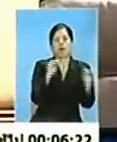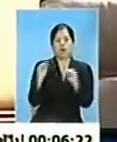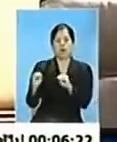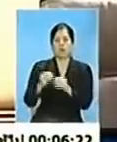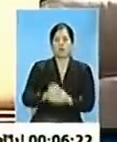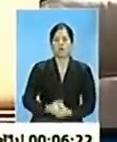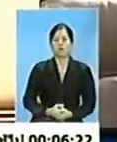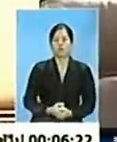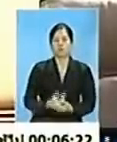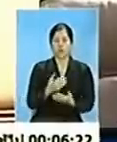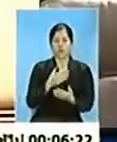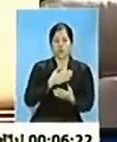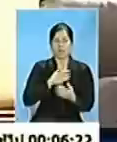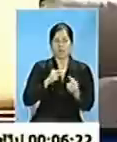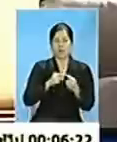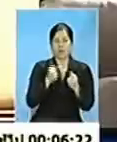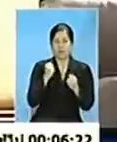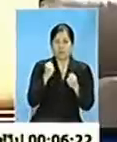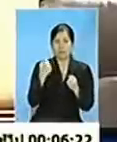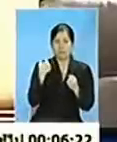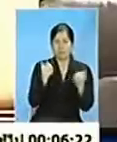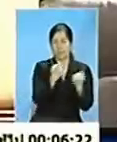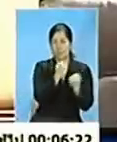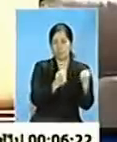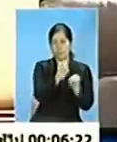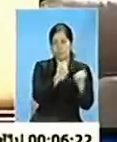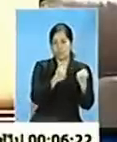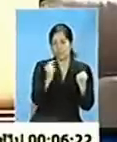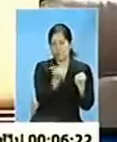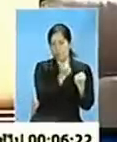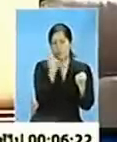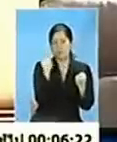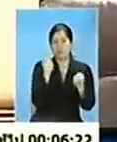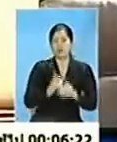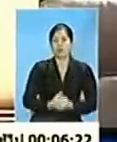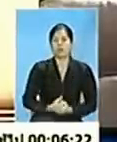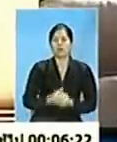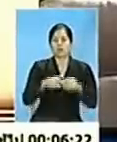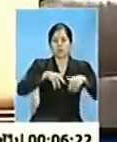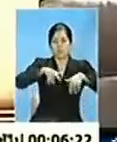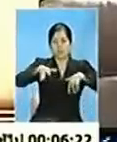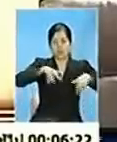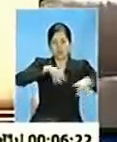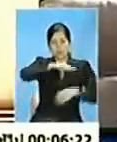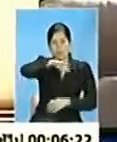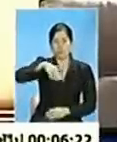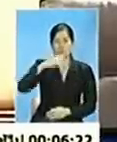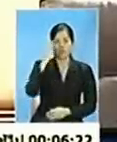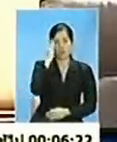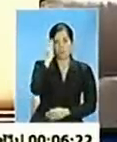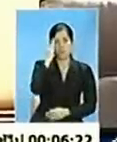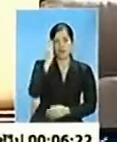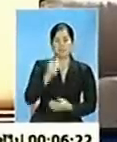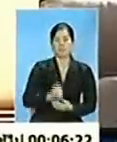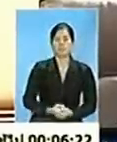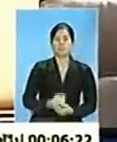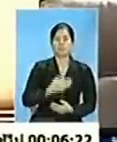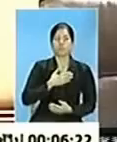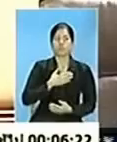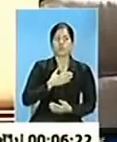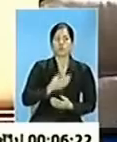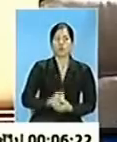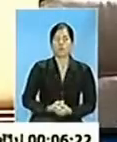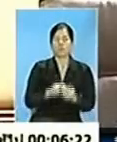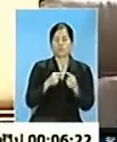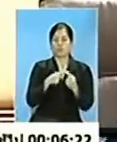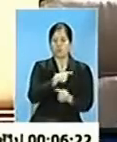ณยุวิทย์พูดผมก็เร่งรถท่านประธานและคนทั้งประเทศรู้หมดนักการเมืองอย่างผมอ่ะมันชอบส